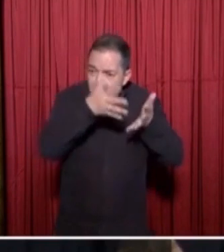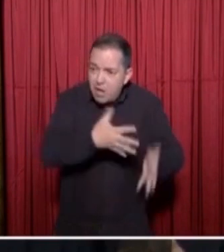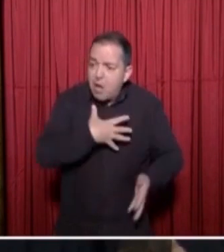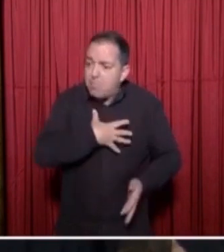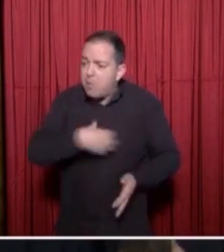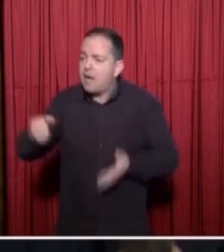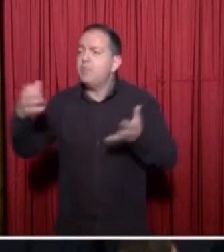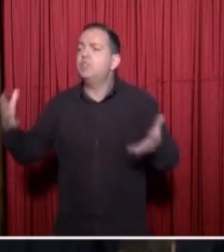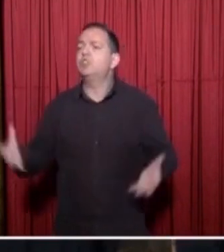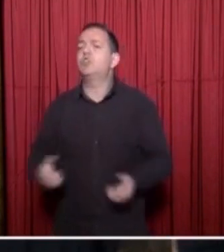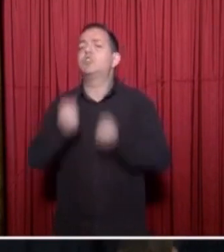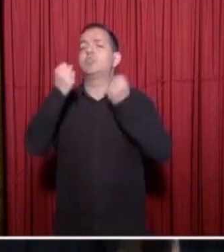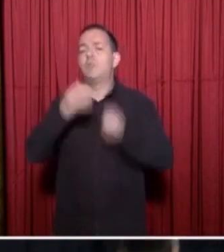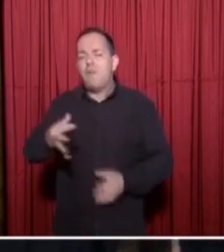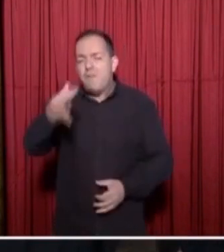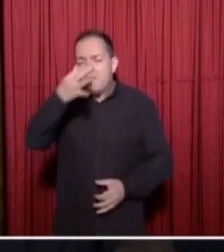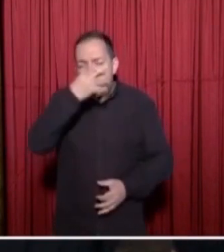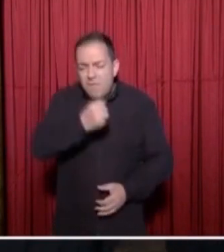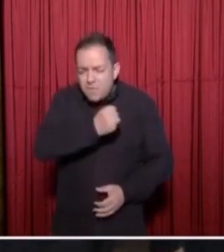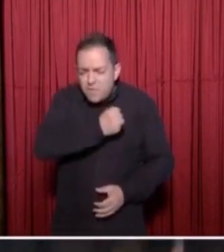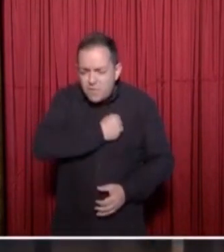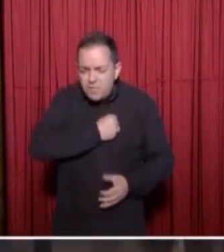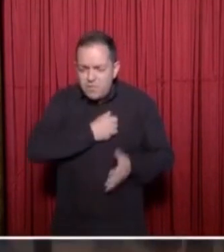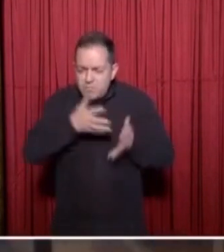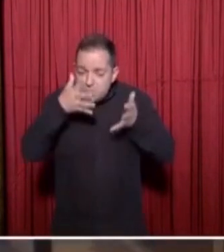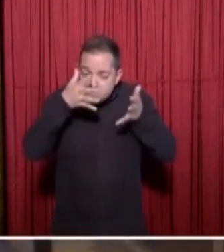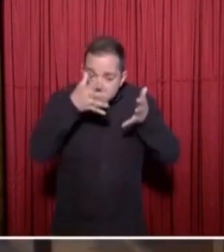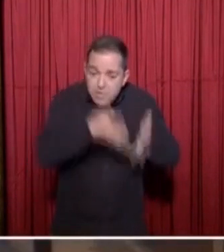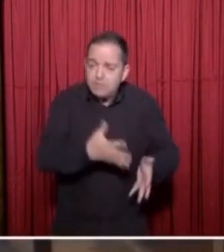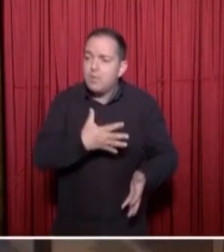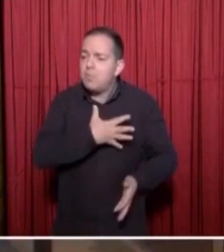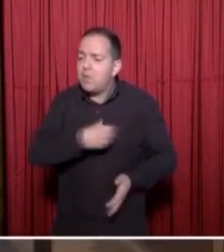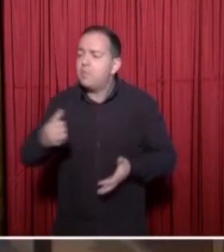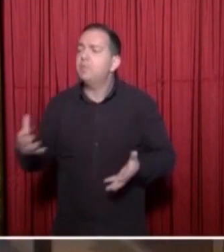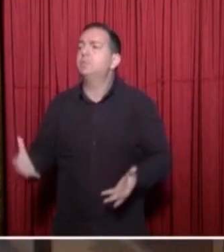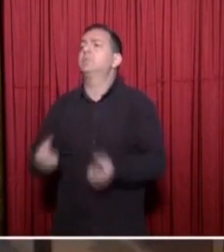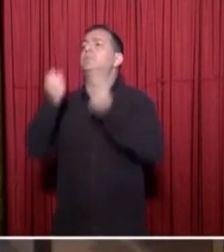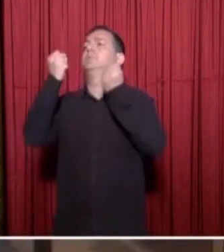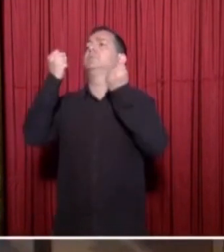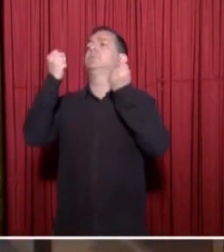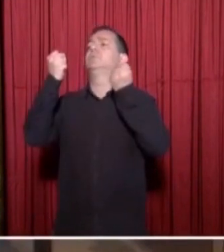με. Εκ του βορβόρου των έργων μου ρίσε με.